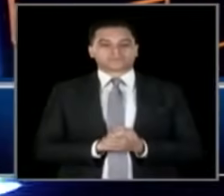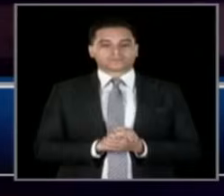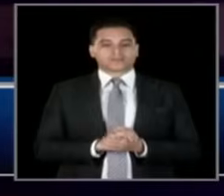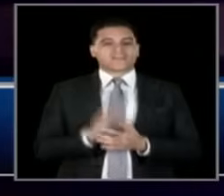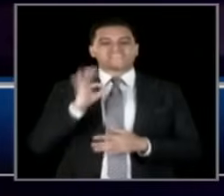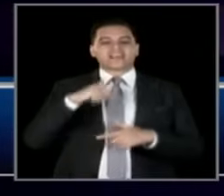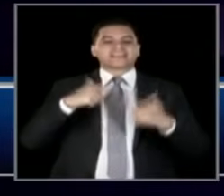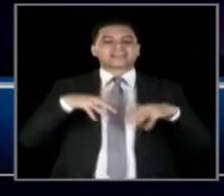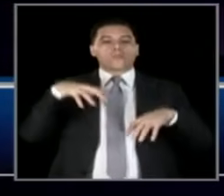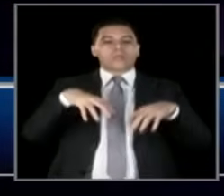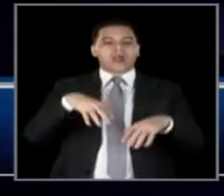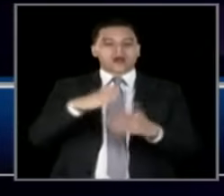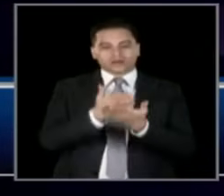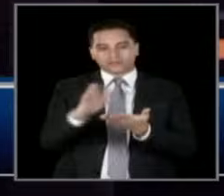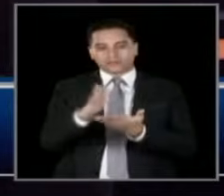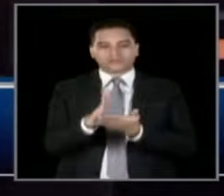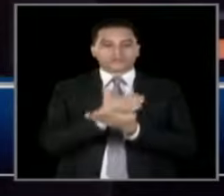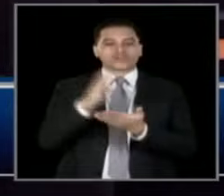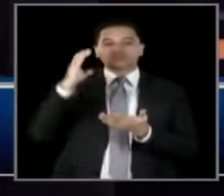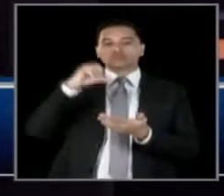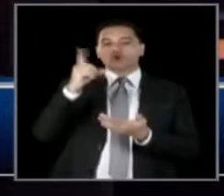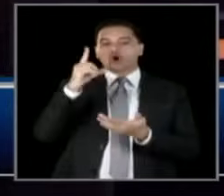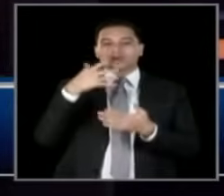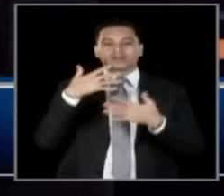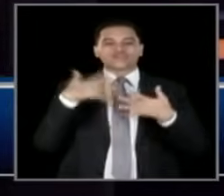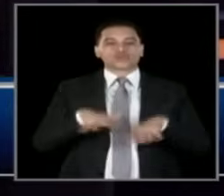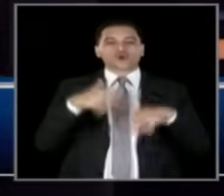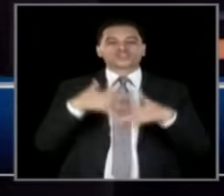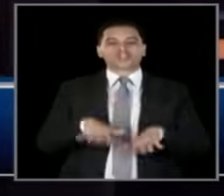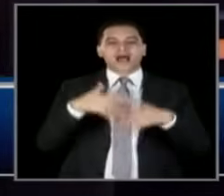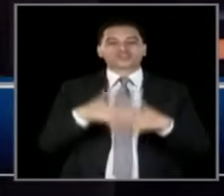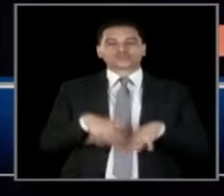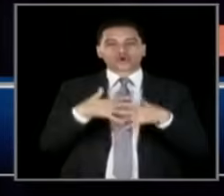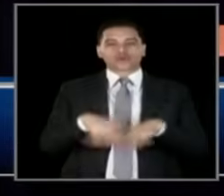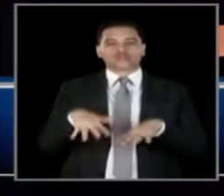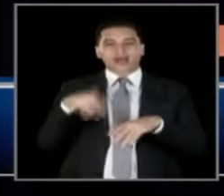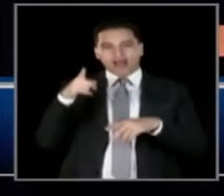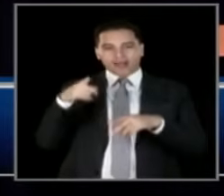عن أي دولة استقلت جورجيا عام